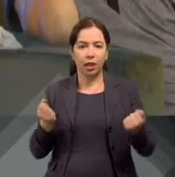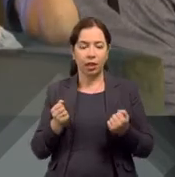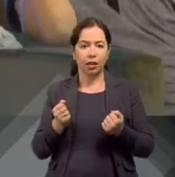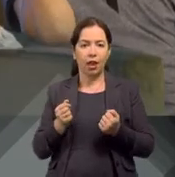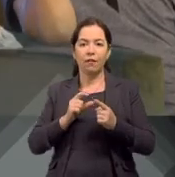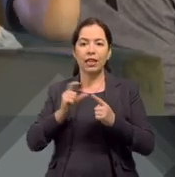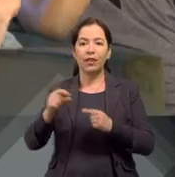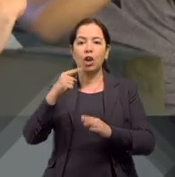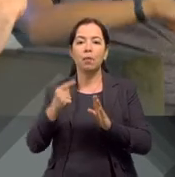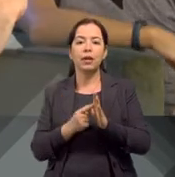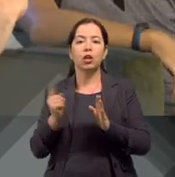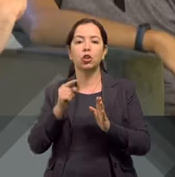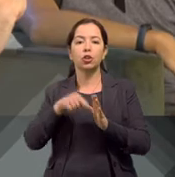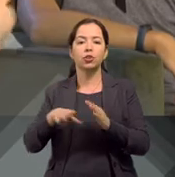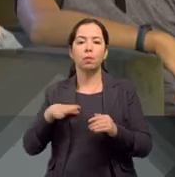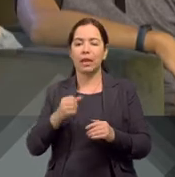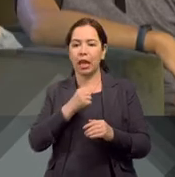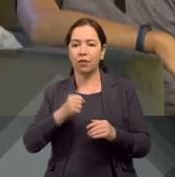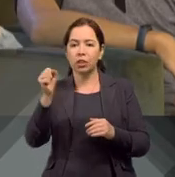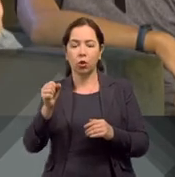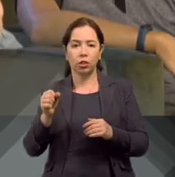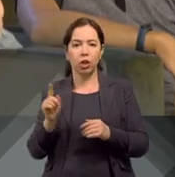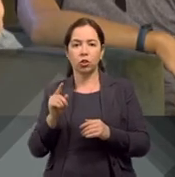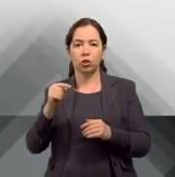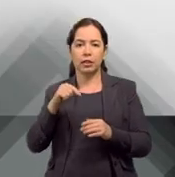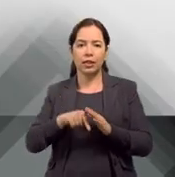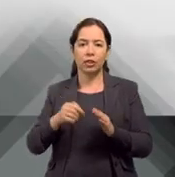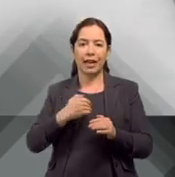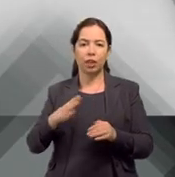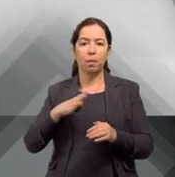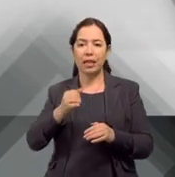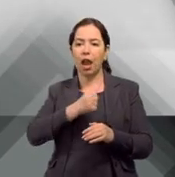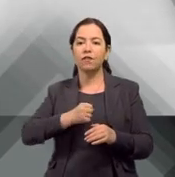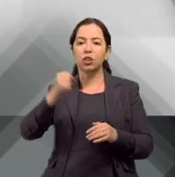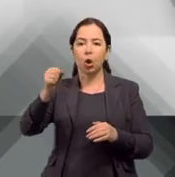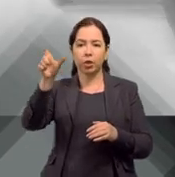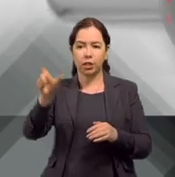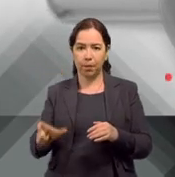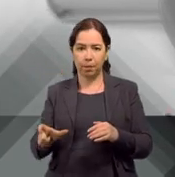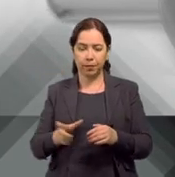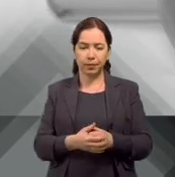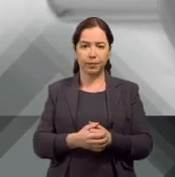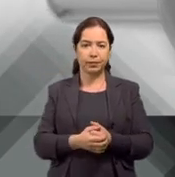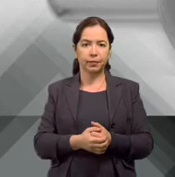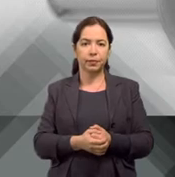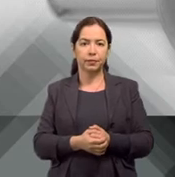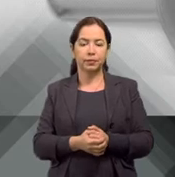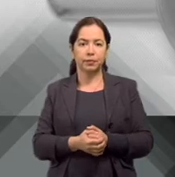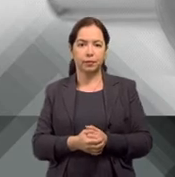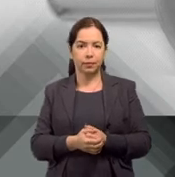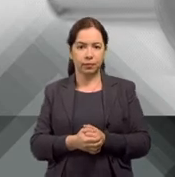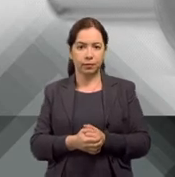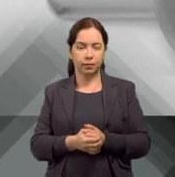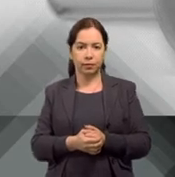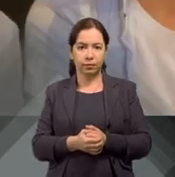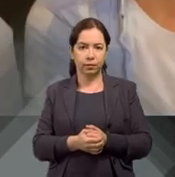на вопрос, что значит быть взрослым, что значит хотеть быть взрослым. Нет привлекательнее задания для взрослого, чем хотеть